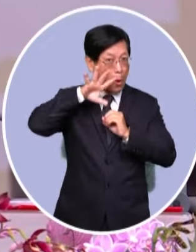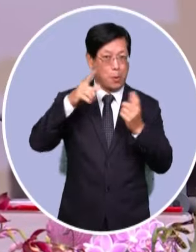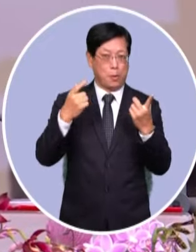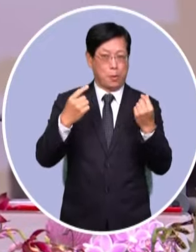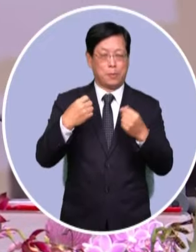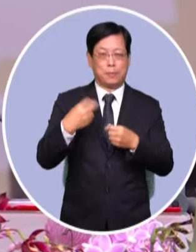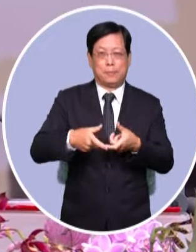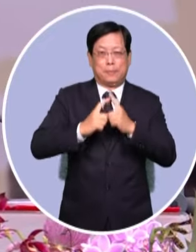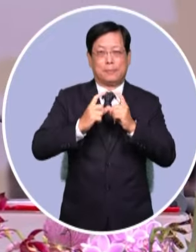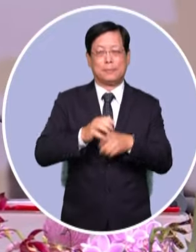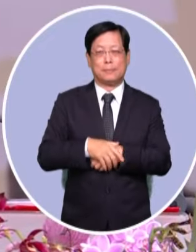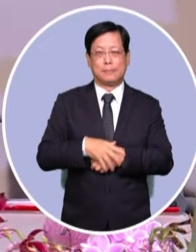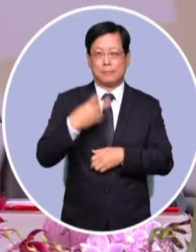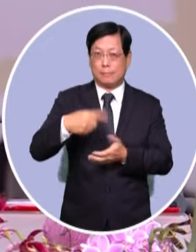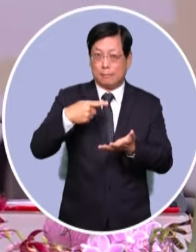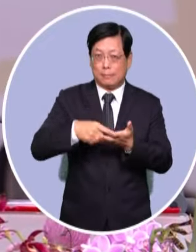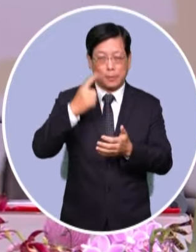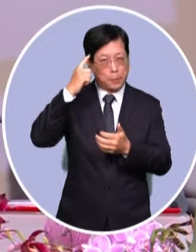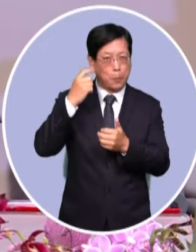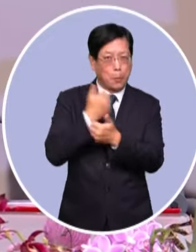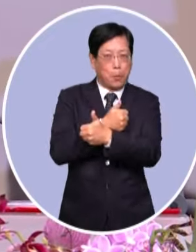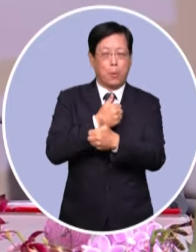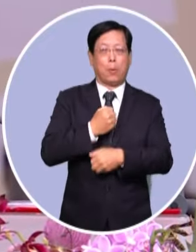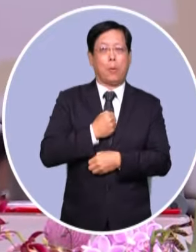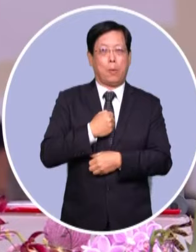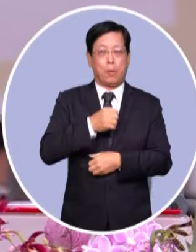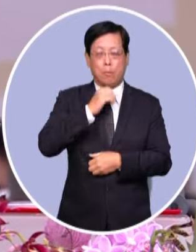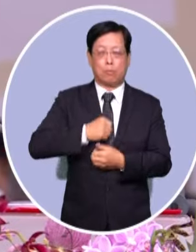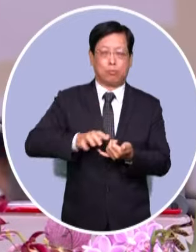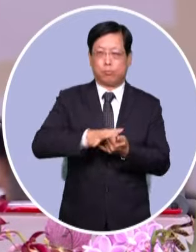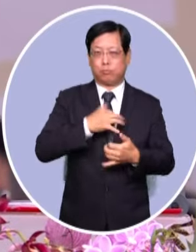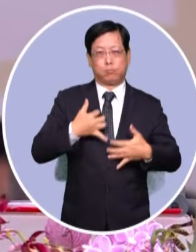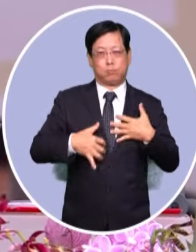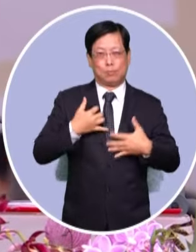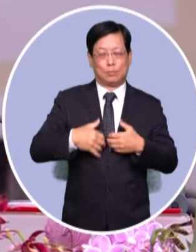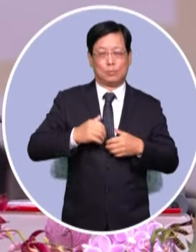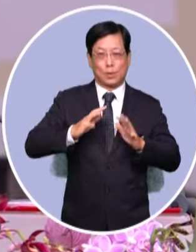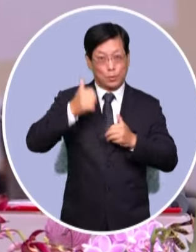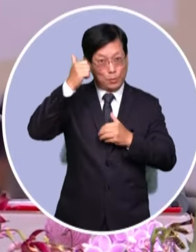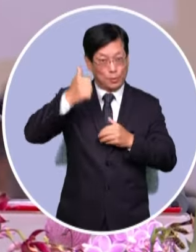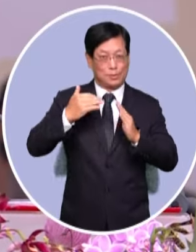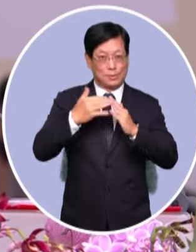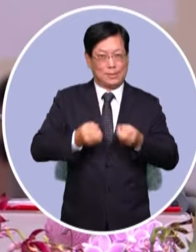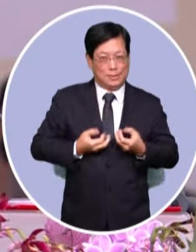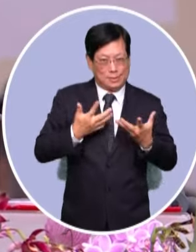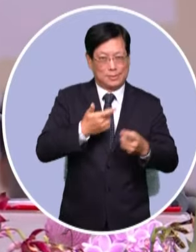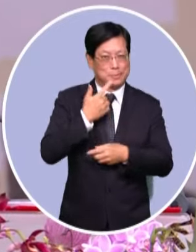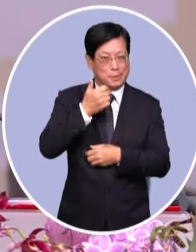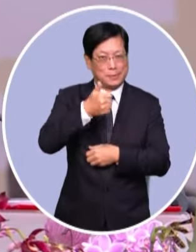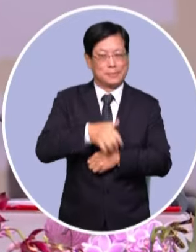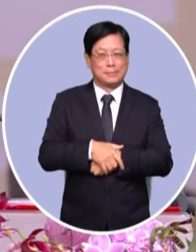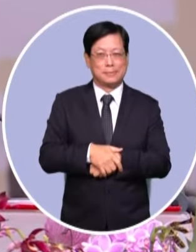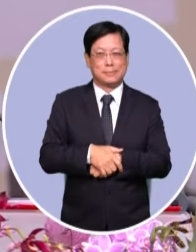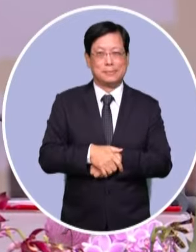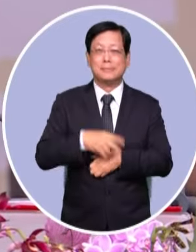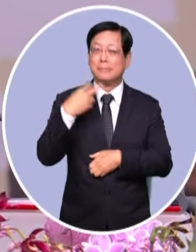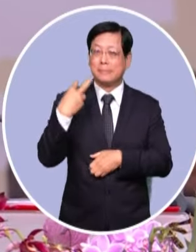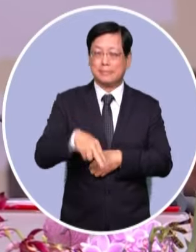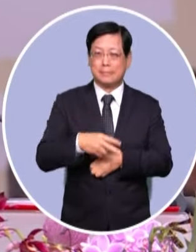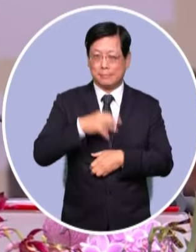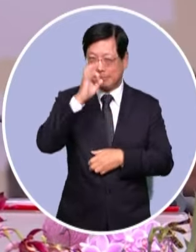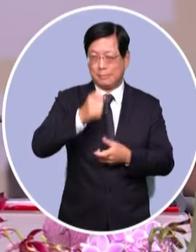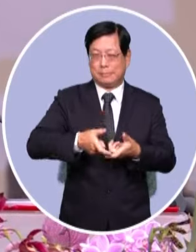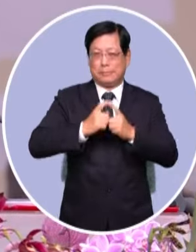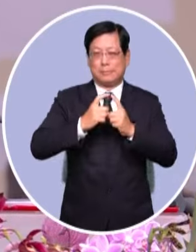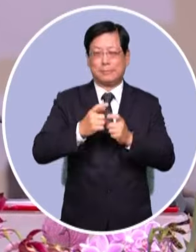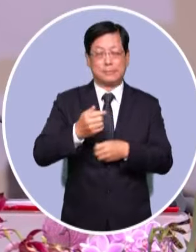再一次体会了举国欢腾、国恩家庆的美好，我们又再一次找回